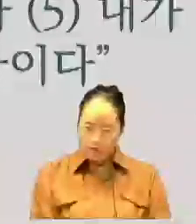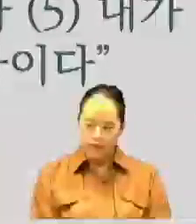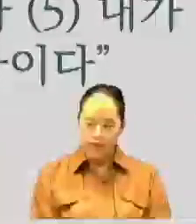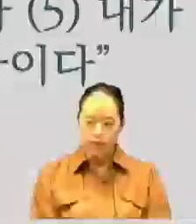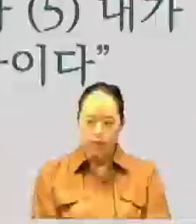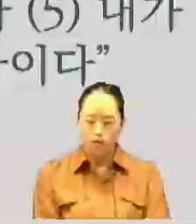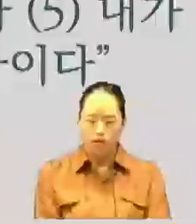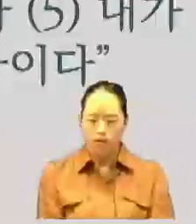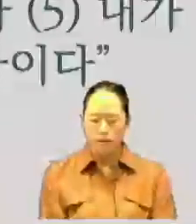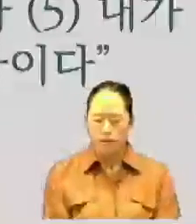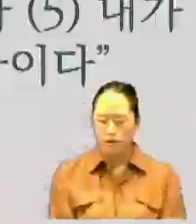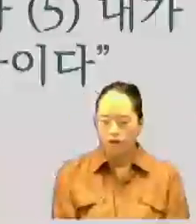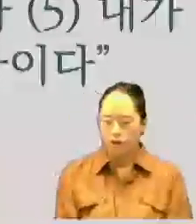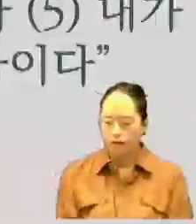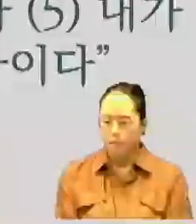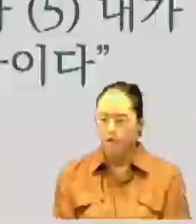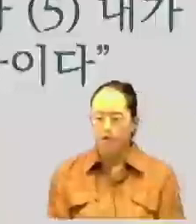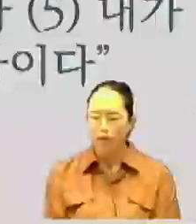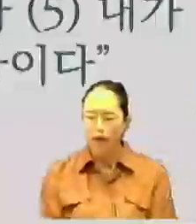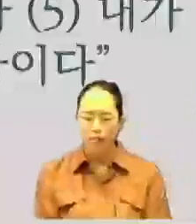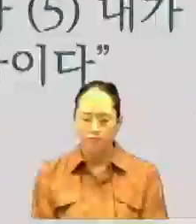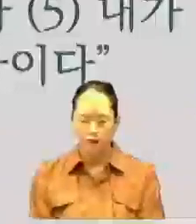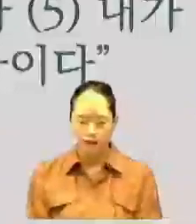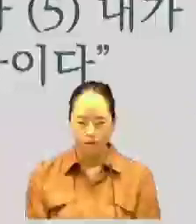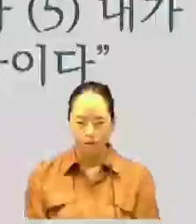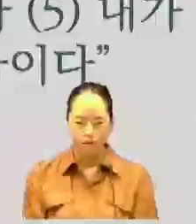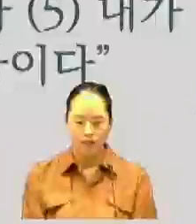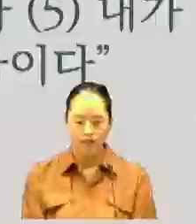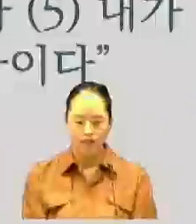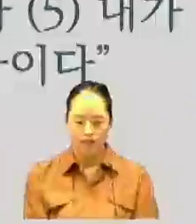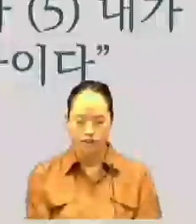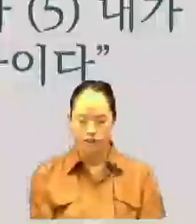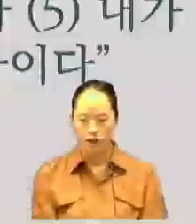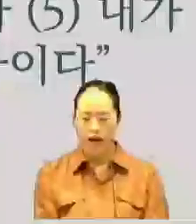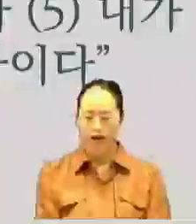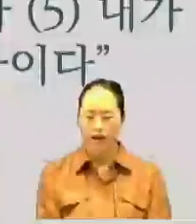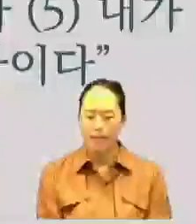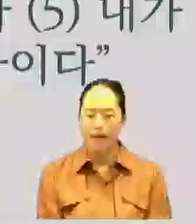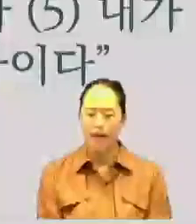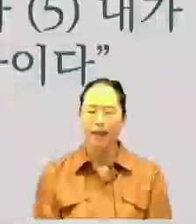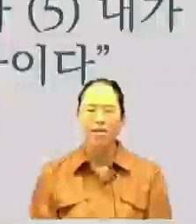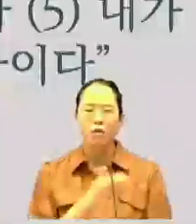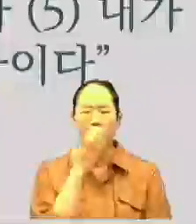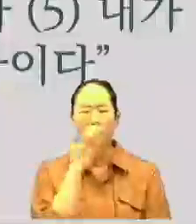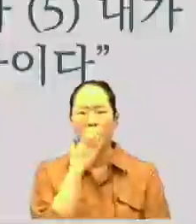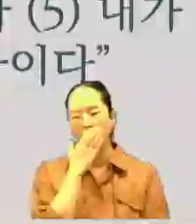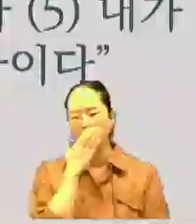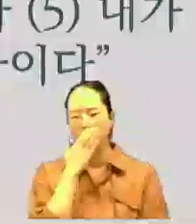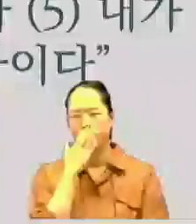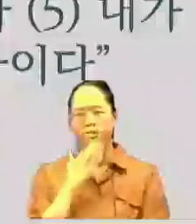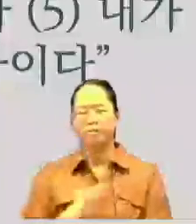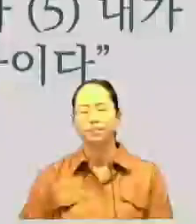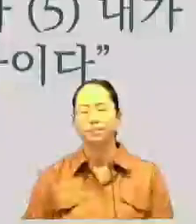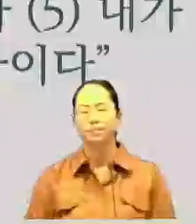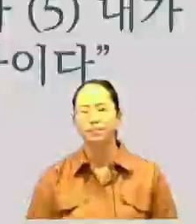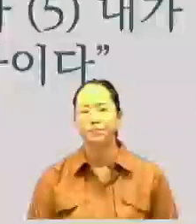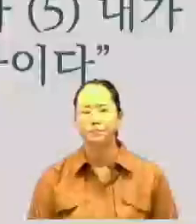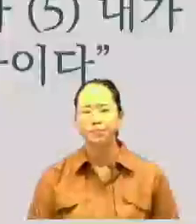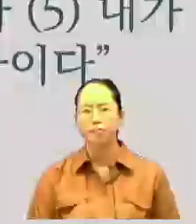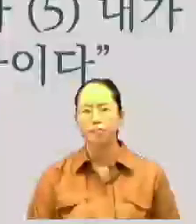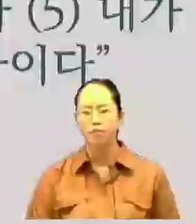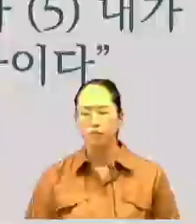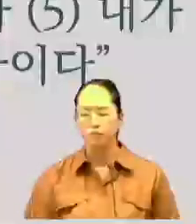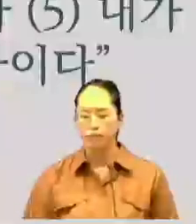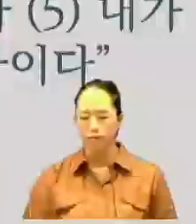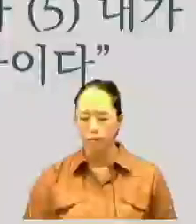了。三节里边说，于是约伯回答耶和华说，我是卑贱的，我用什么回答你呢？我只好用手捂